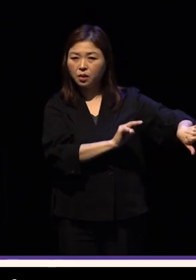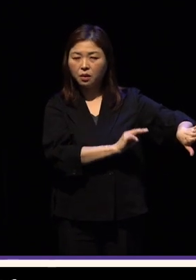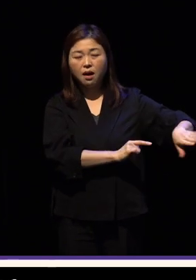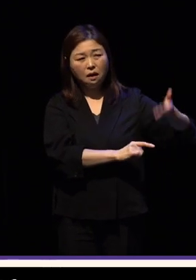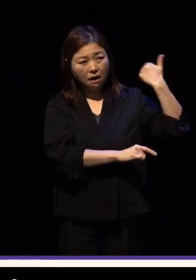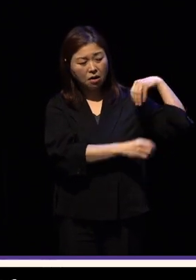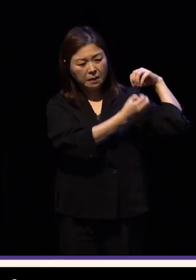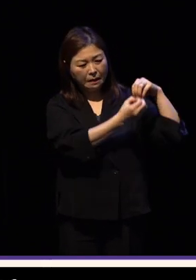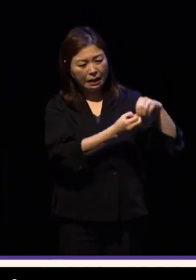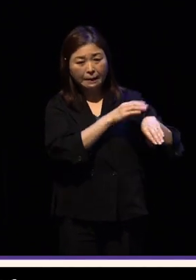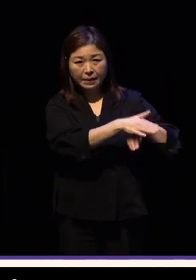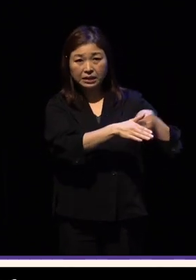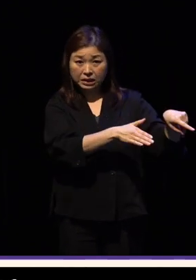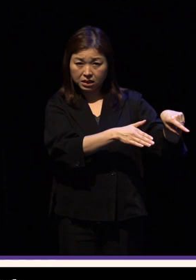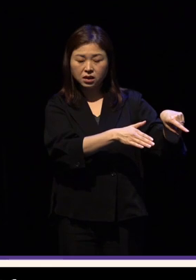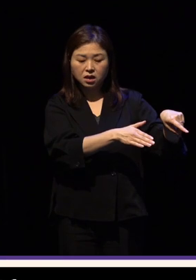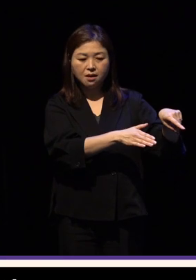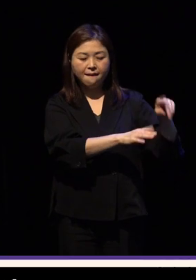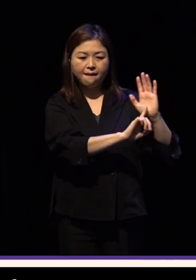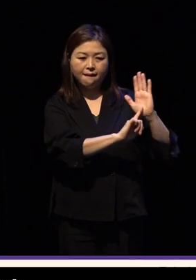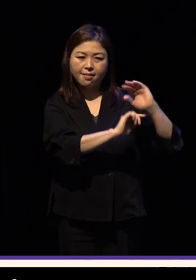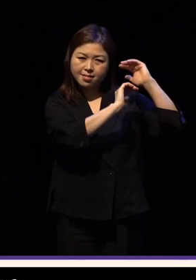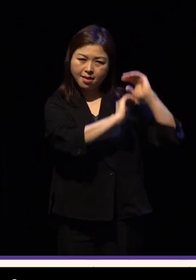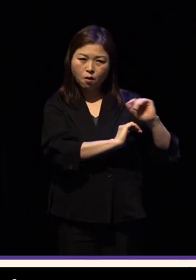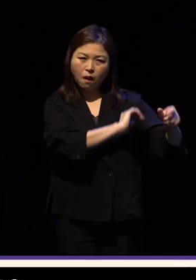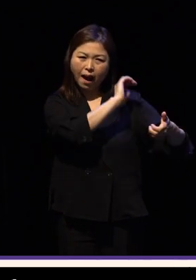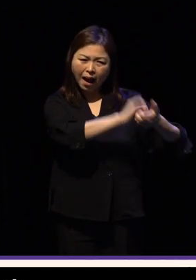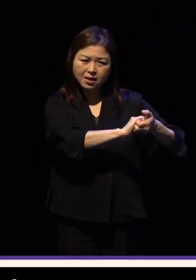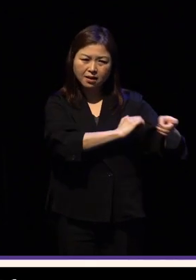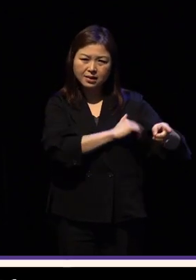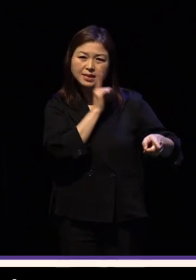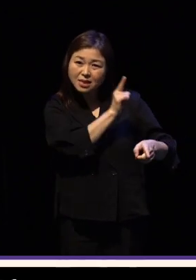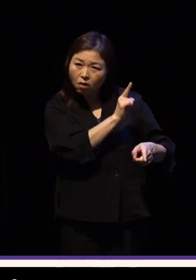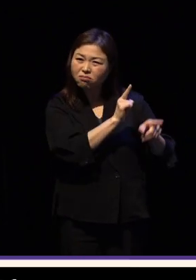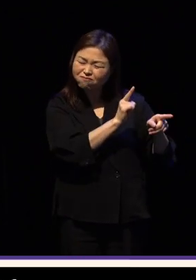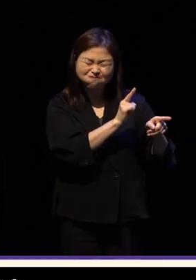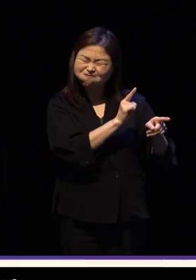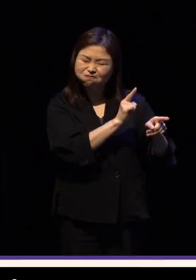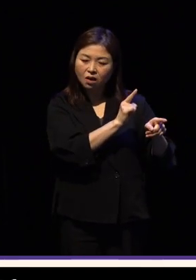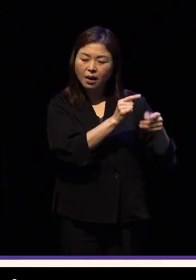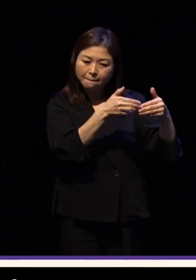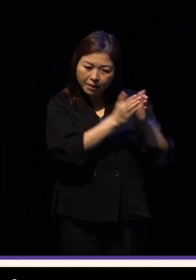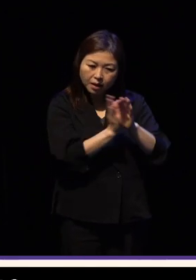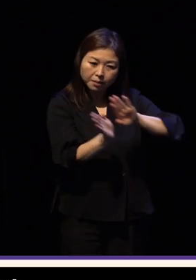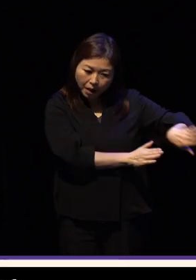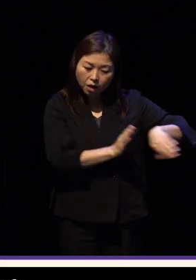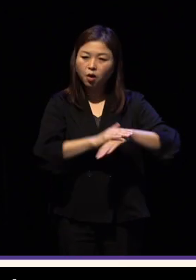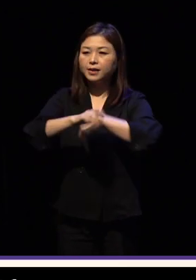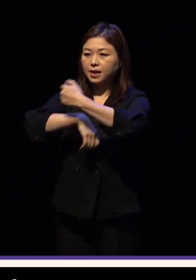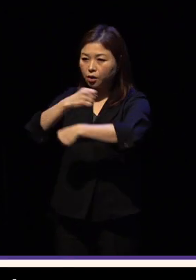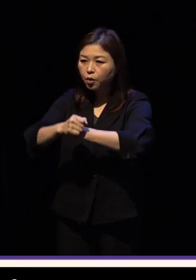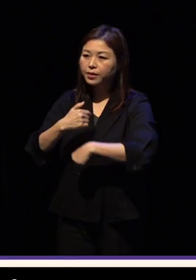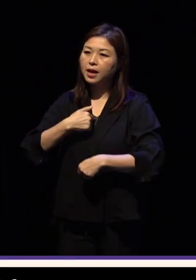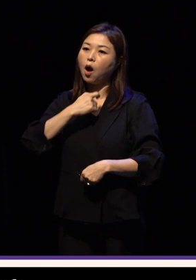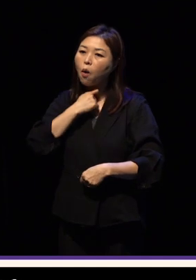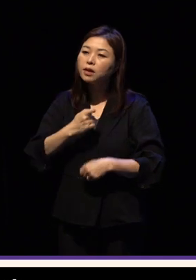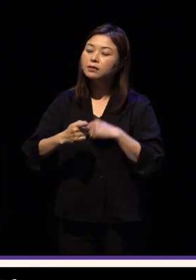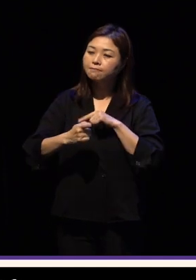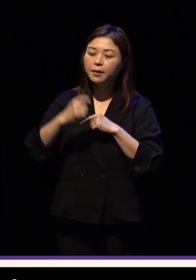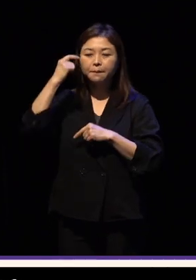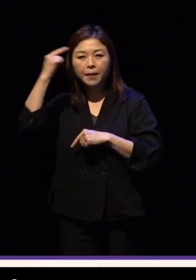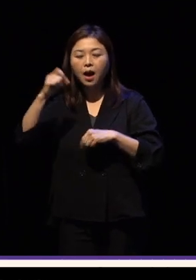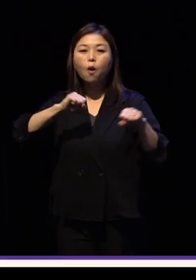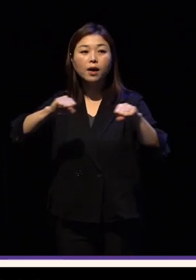관행적이고 제한된 내용으로 신청하는 것에서 벗어나서 보다 더 자유롭고 하고 싶은